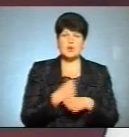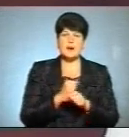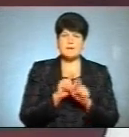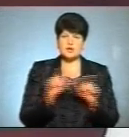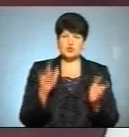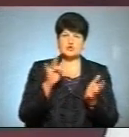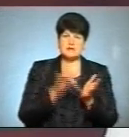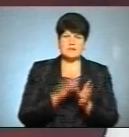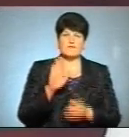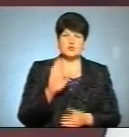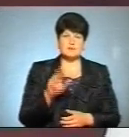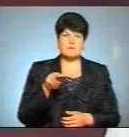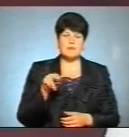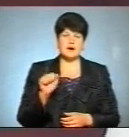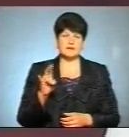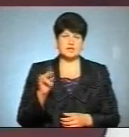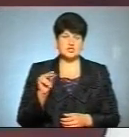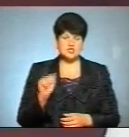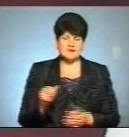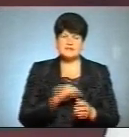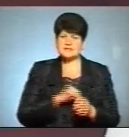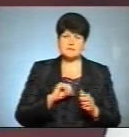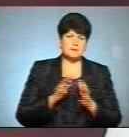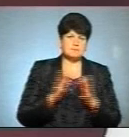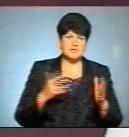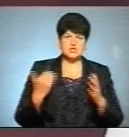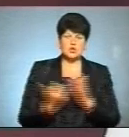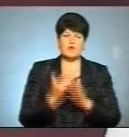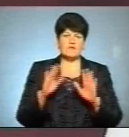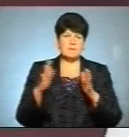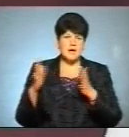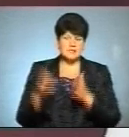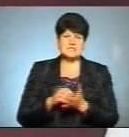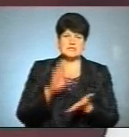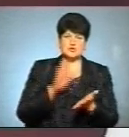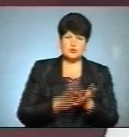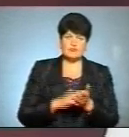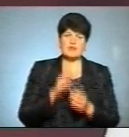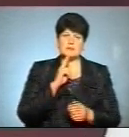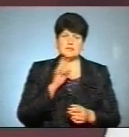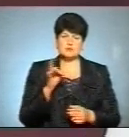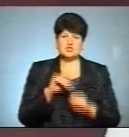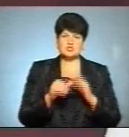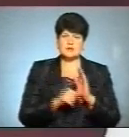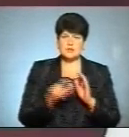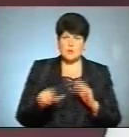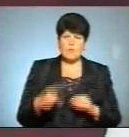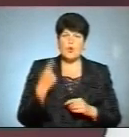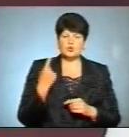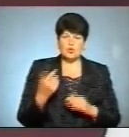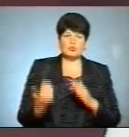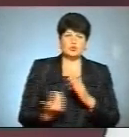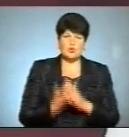центру Володимир Паничев. За його словами, найбільше нових випадків зареєстрували в Кременецькому районі – 16 осіб. По одному